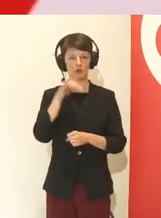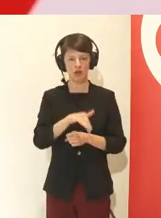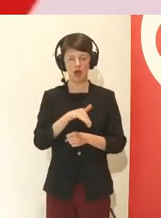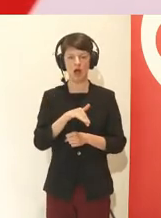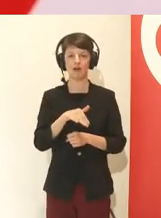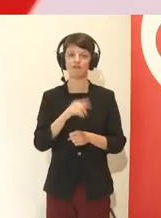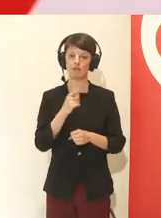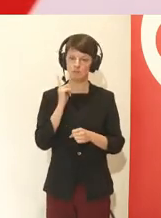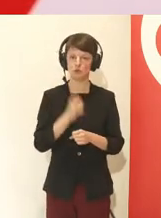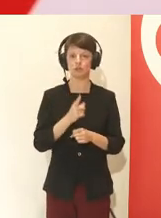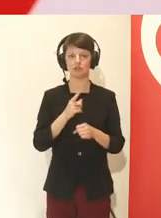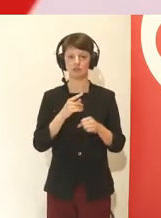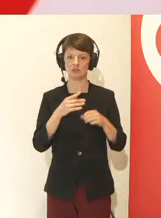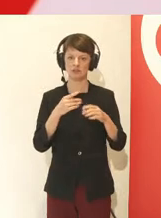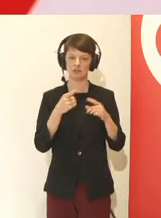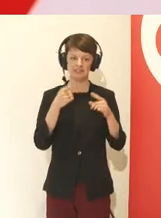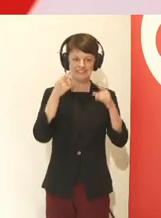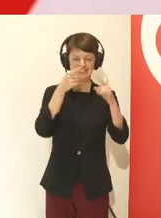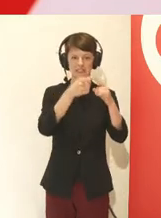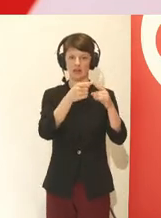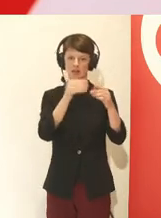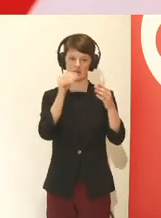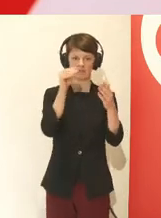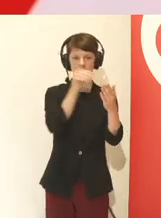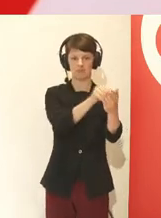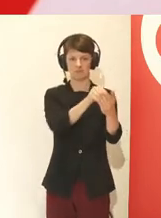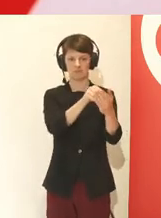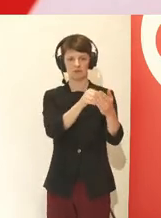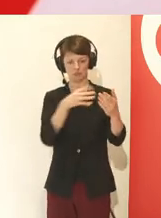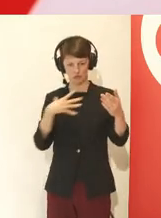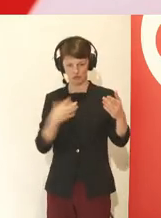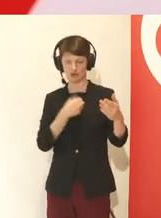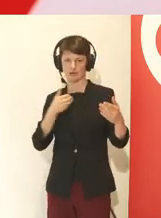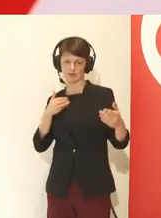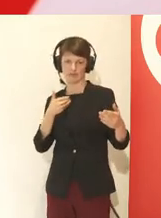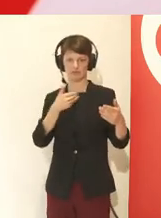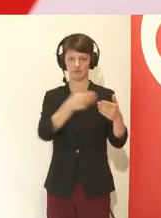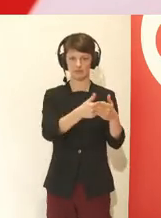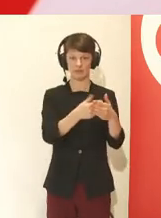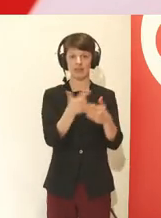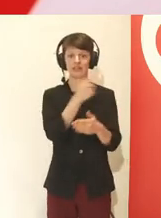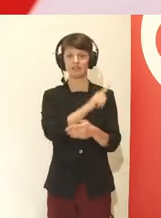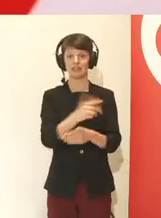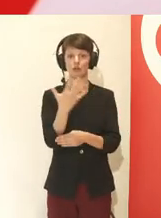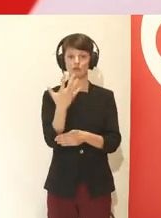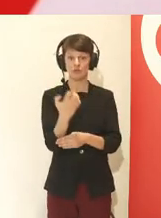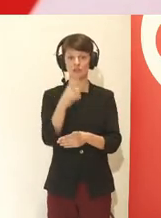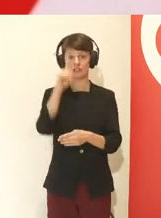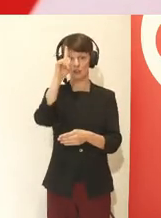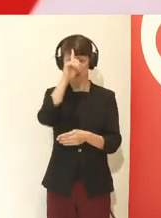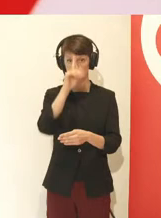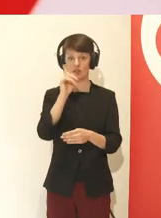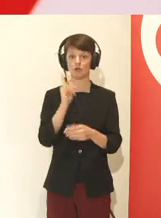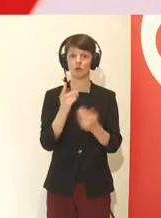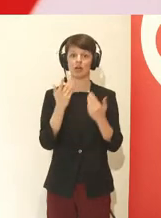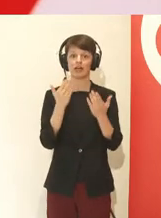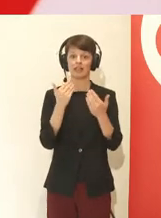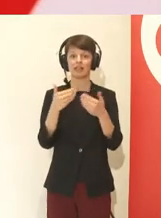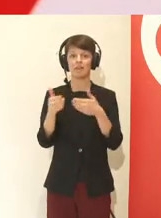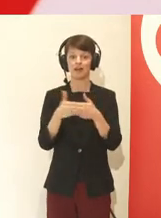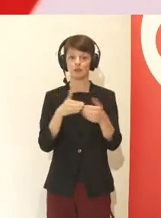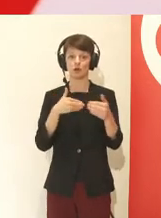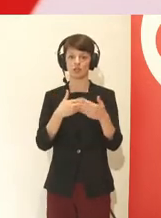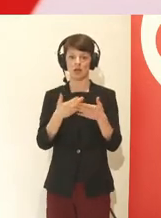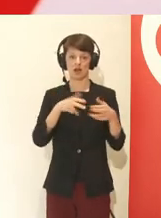können das hinkriegen wir können es hinbekommen dass deutschland ein landwirt dass 2050 klimaneutral wirtschaftet